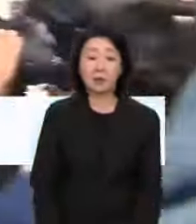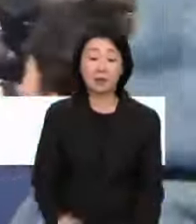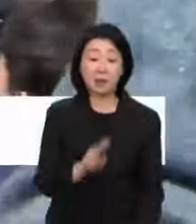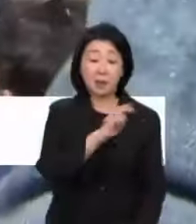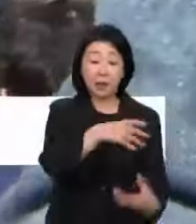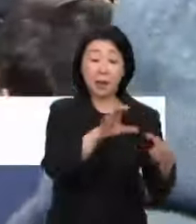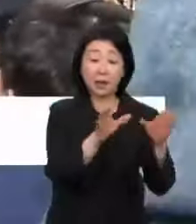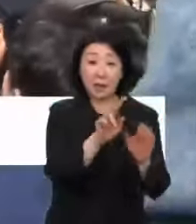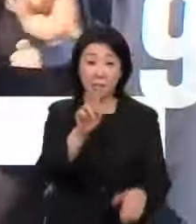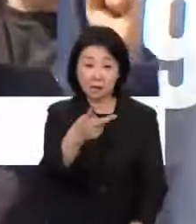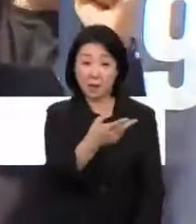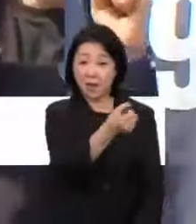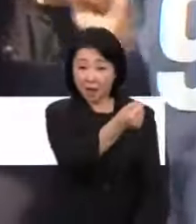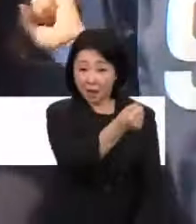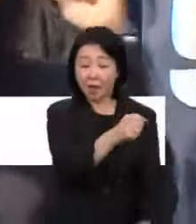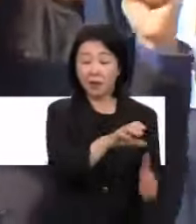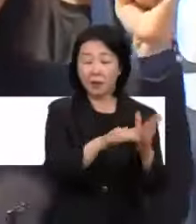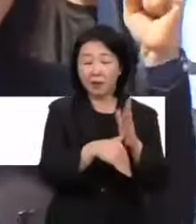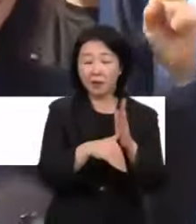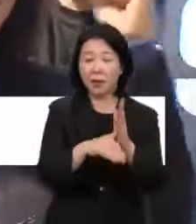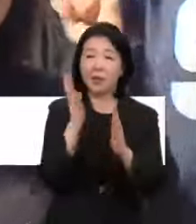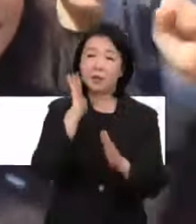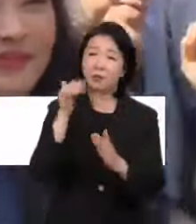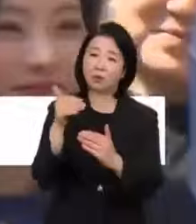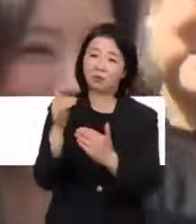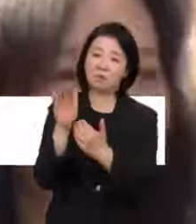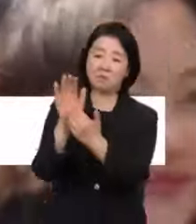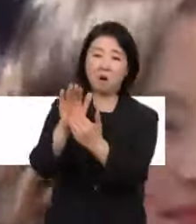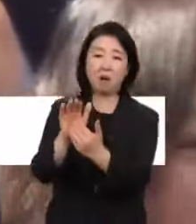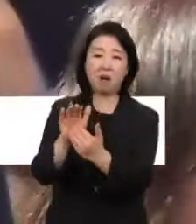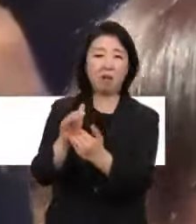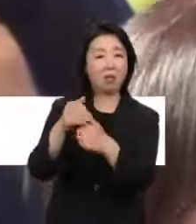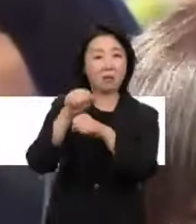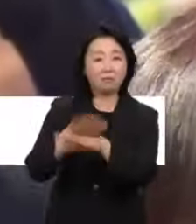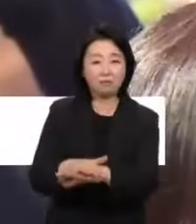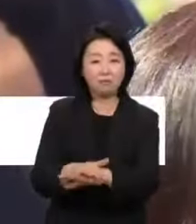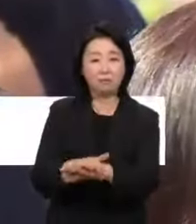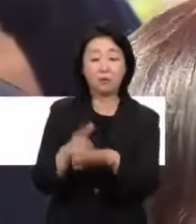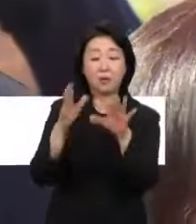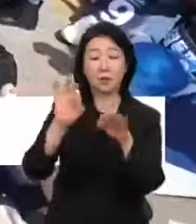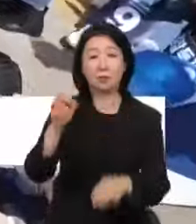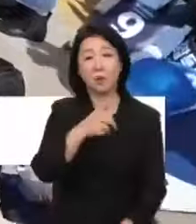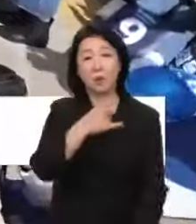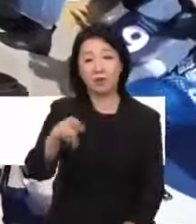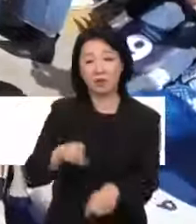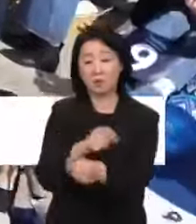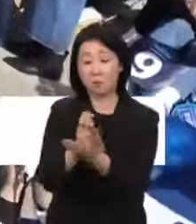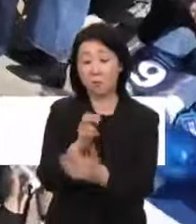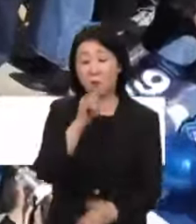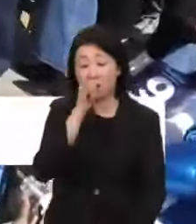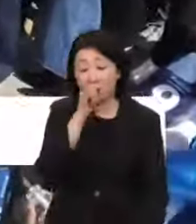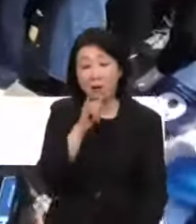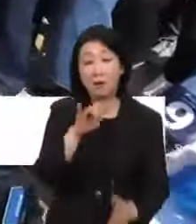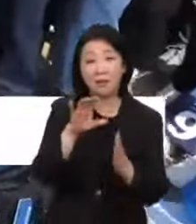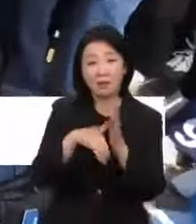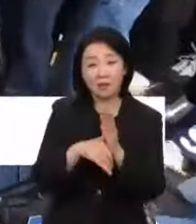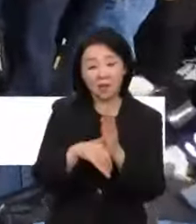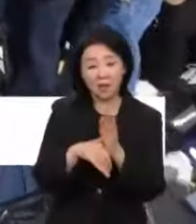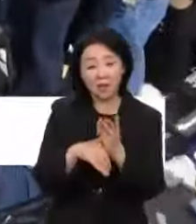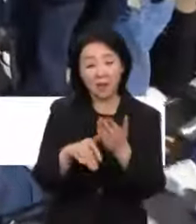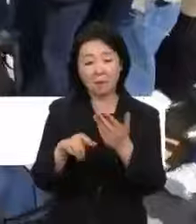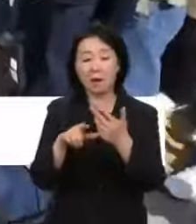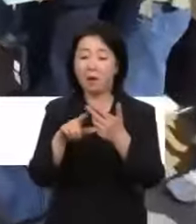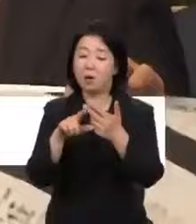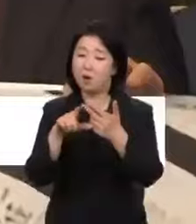경우 대통령 거부권이 무력화되고 김건희 특검법이 통과된다면 하반기엔 김 여사가 법정에 서는 모습을 보게 될